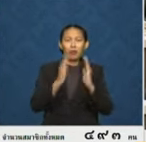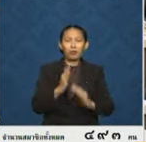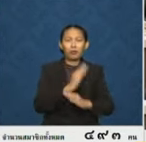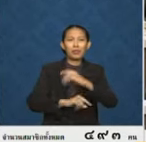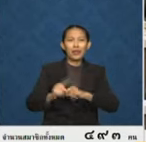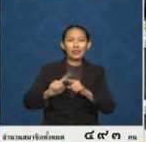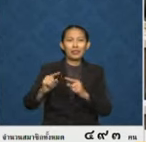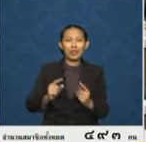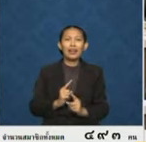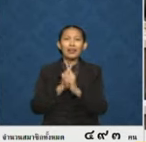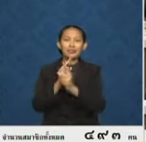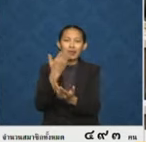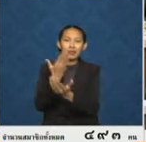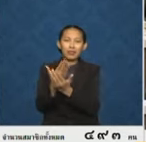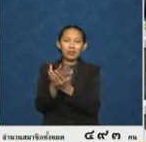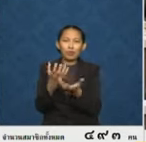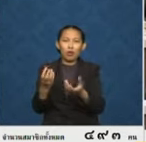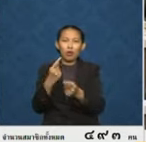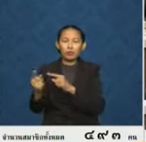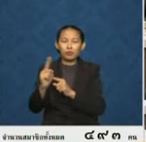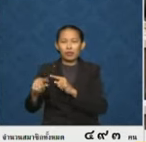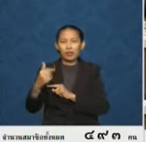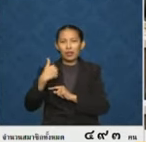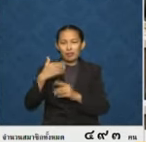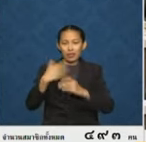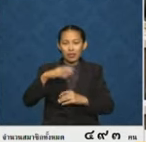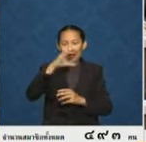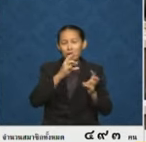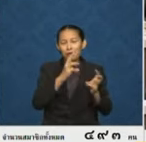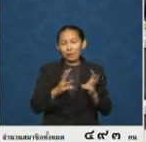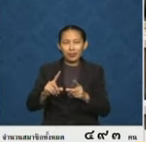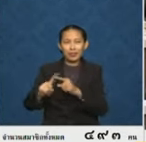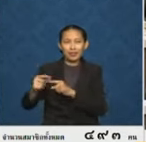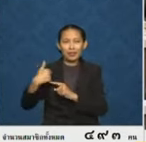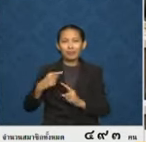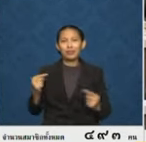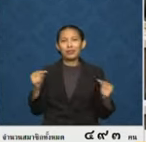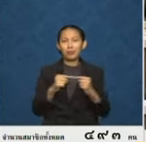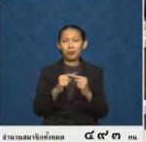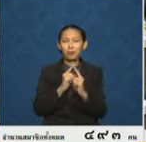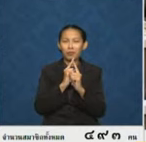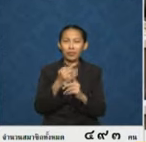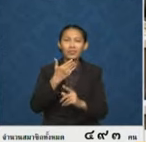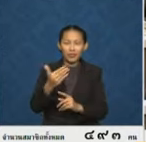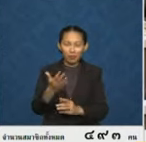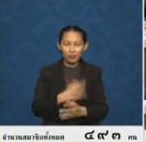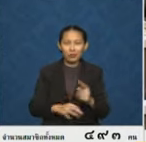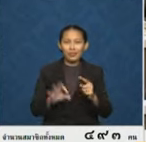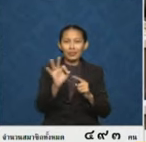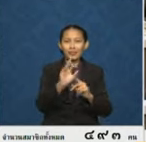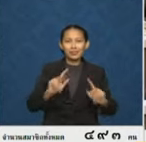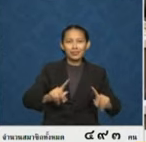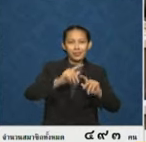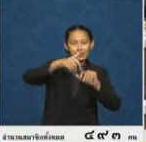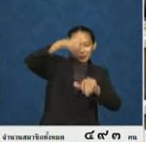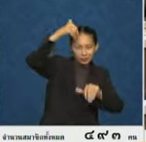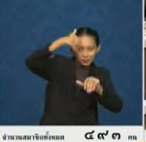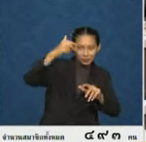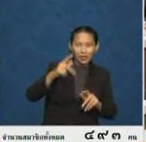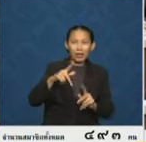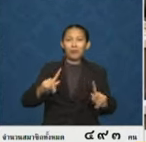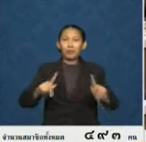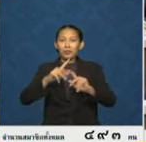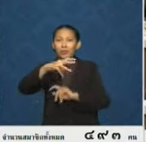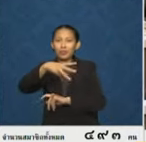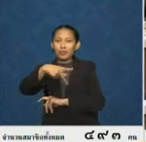มาตรฐานหามาตรการในการเพิ่มการจ้างงานคนพิการในพื้นที่ให้เหมาะสมและยั่งยืนครับ 9ขอให้กระทรวงมหาดไทยและกระทรวงพมปรับปรุง